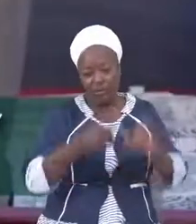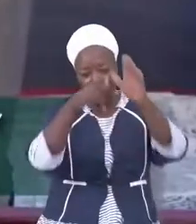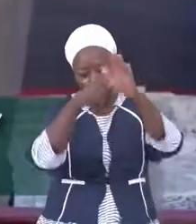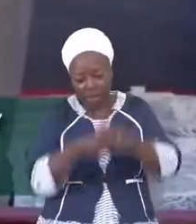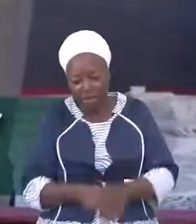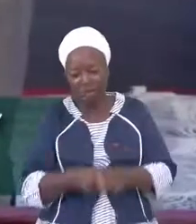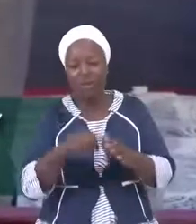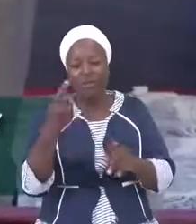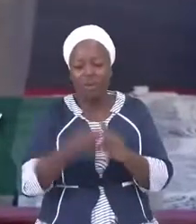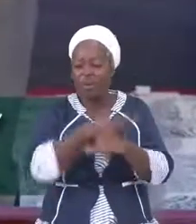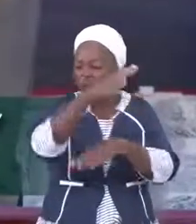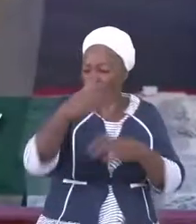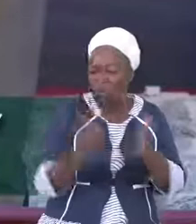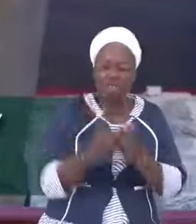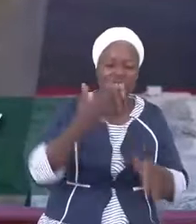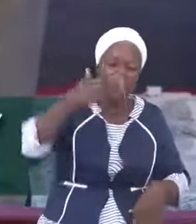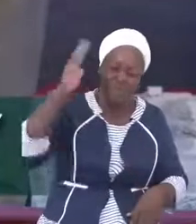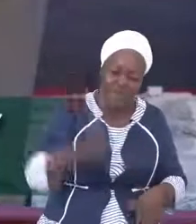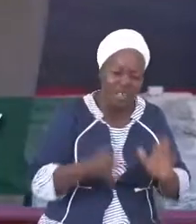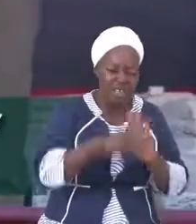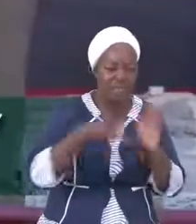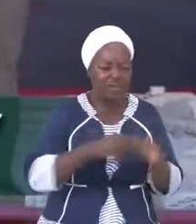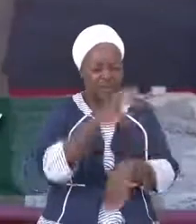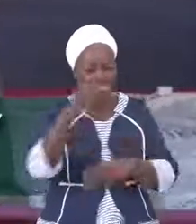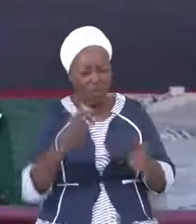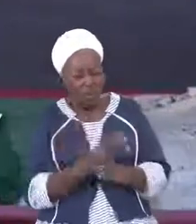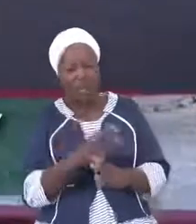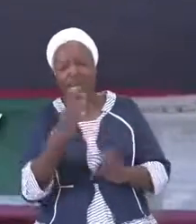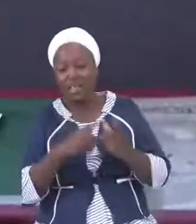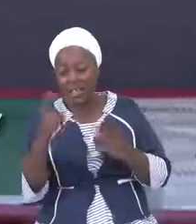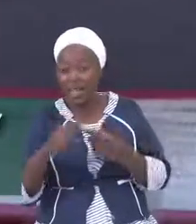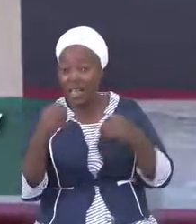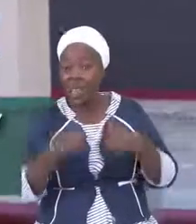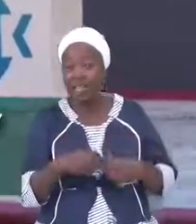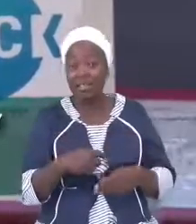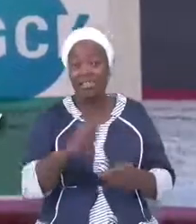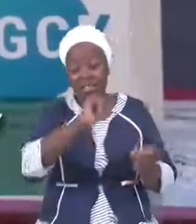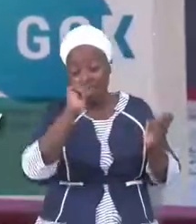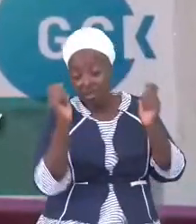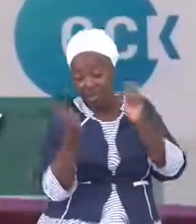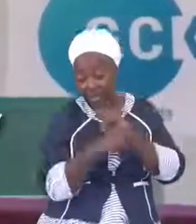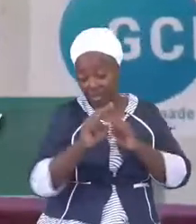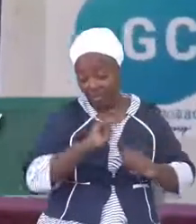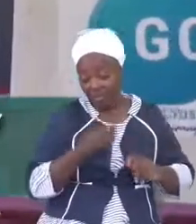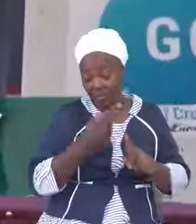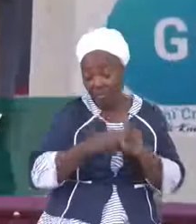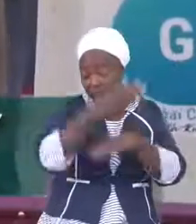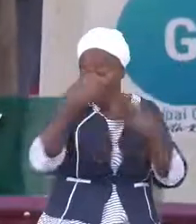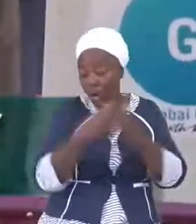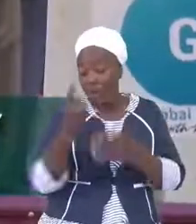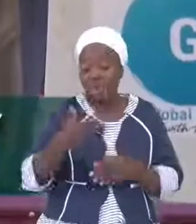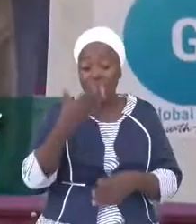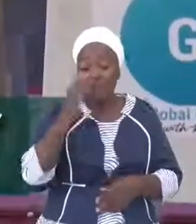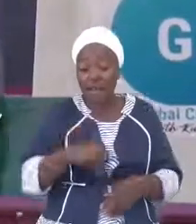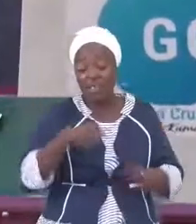de l'oppression, nous a transporté de la méchanceté des hommes sur terre, nous a transporté des choses